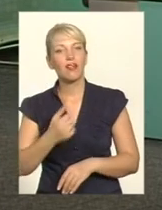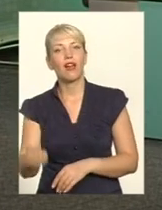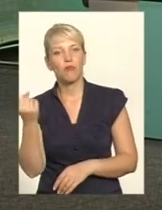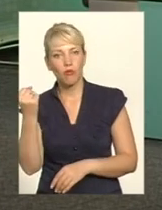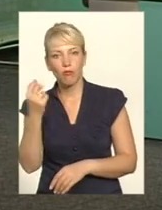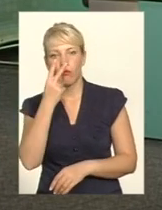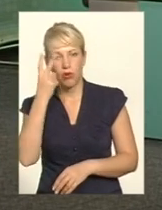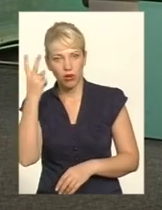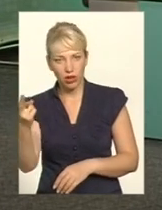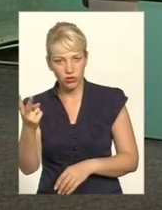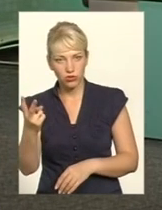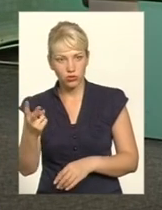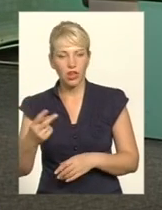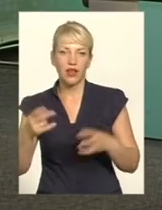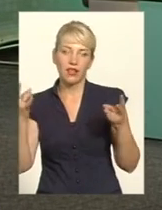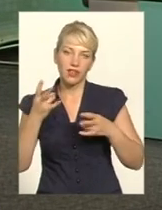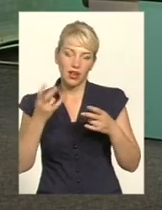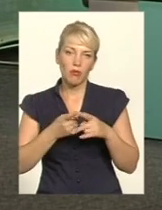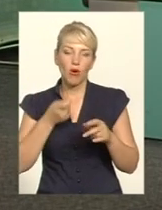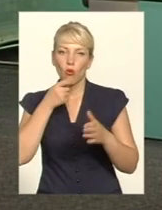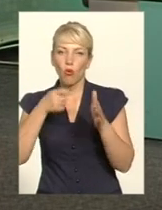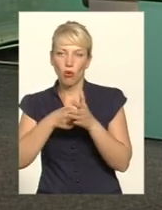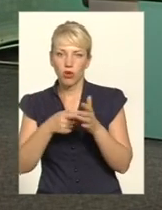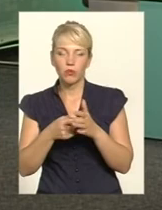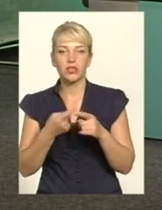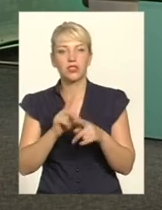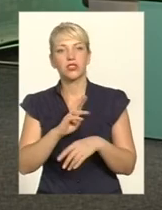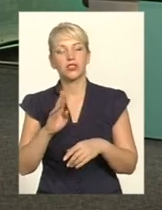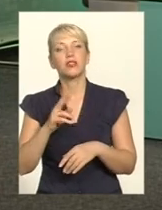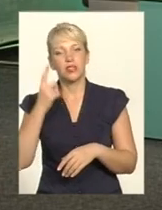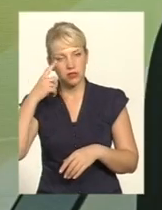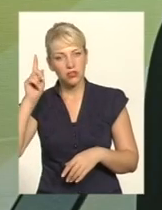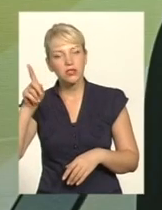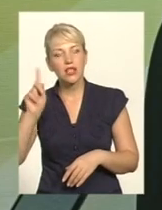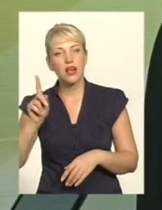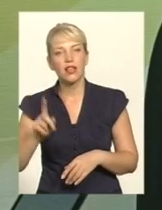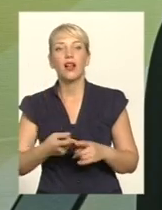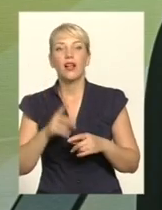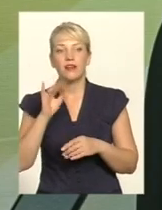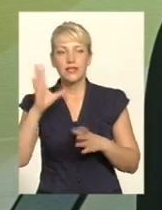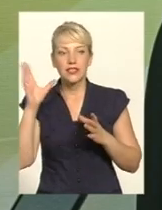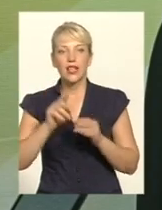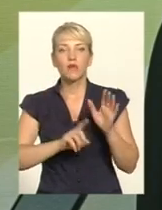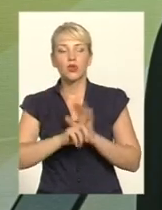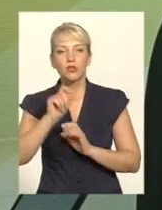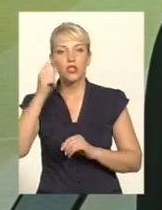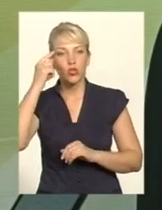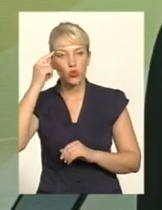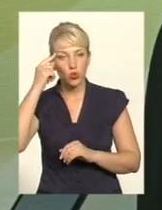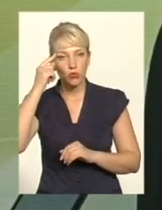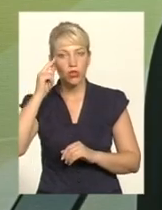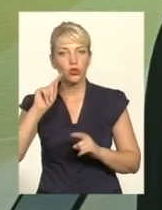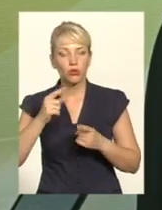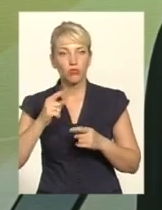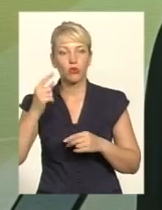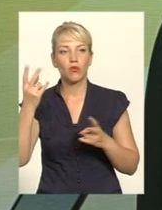от треба її цим кормити чи ні, хай вона тоді знає. Тобто такі, все починається з думки, ви розумієте? Тому, звичайно, це